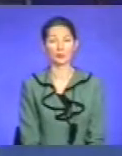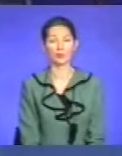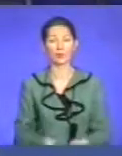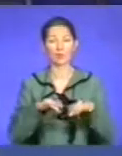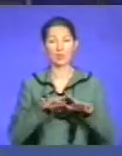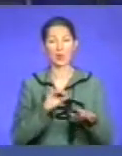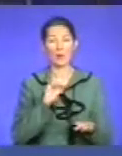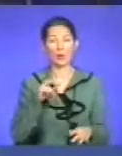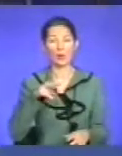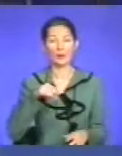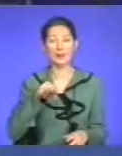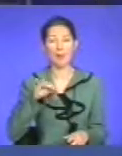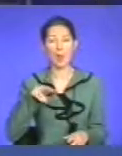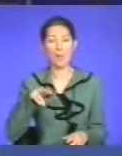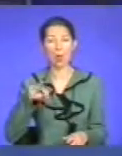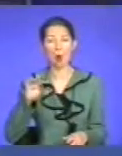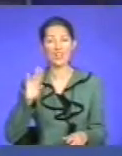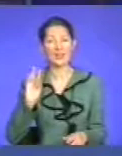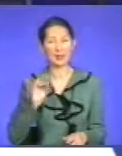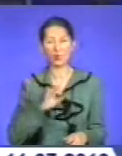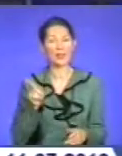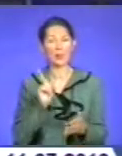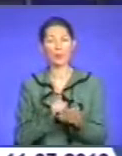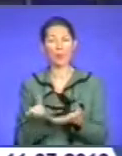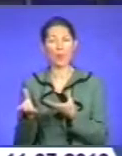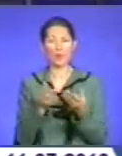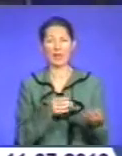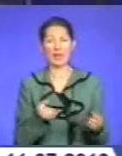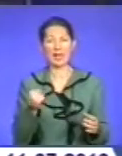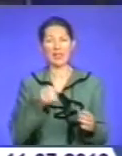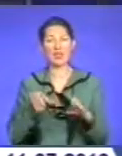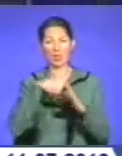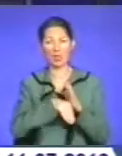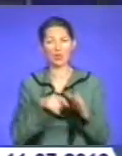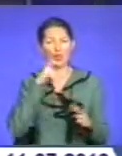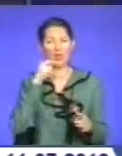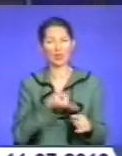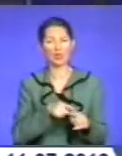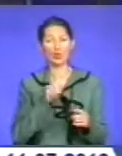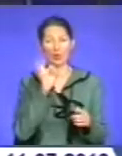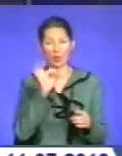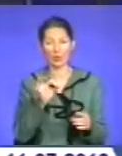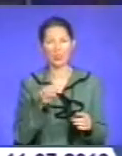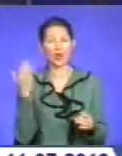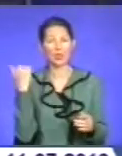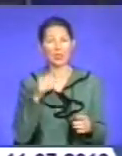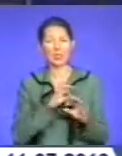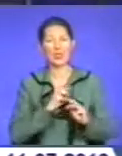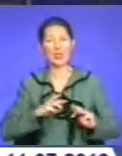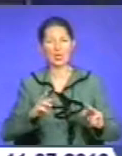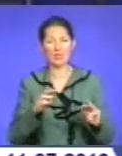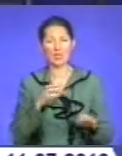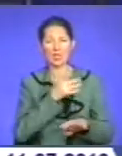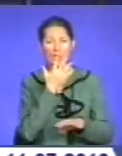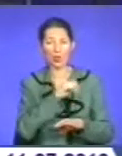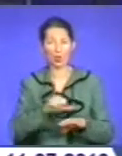Справа Юлії Тимошенко не повинна впливати на євроінтеграцію України. На цьому наголосив колишній міністр закордонних справ Франції Ролан Дюма під